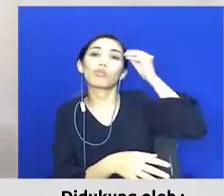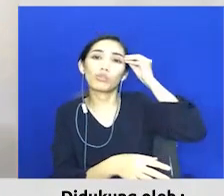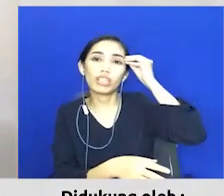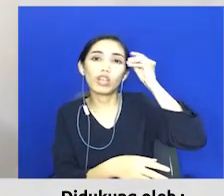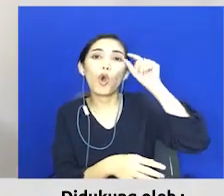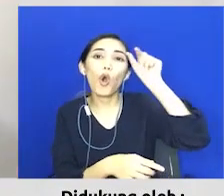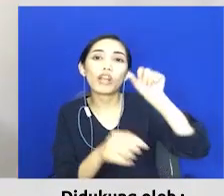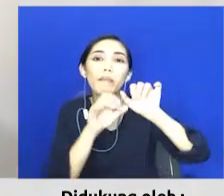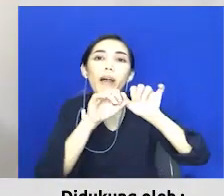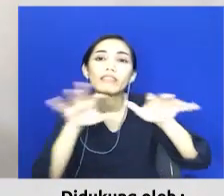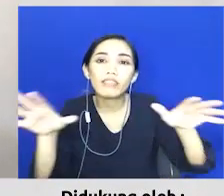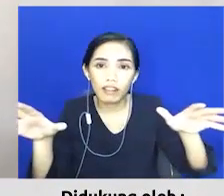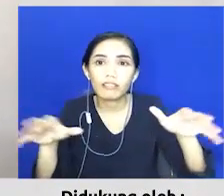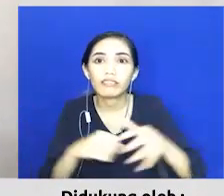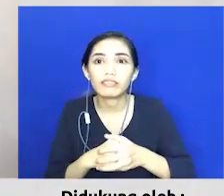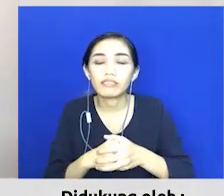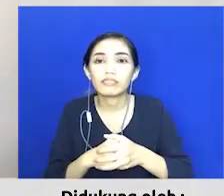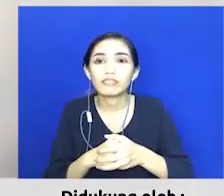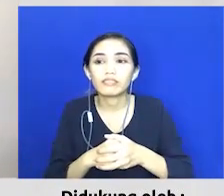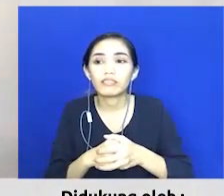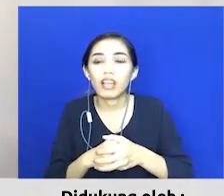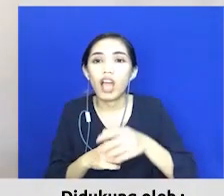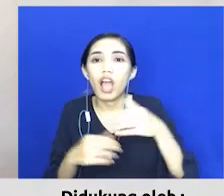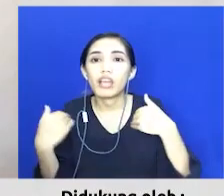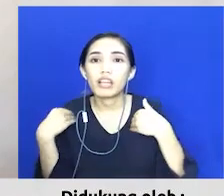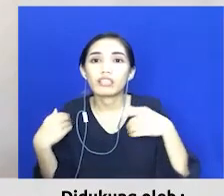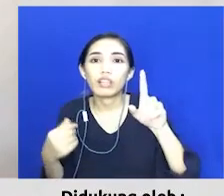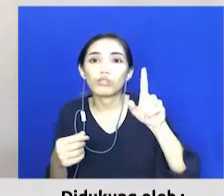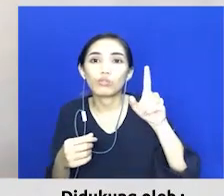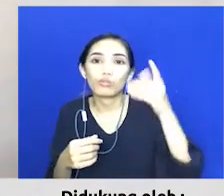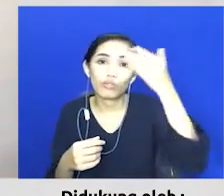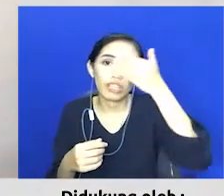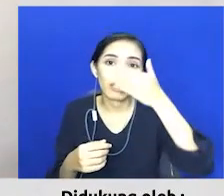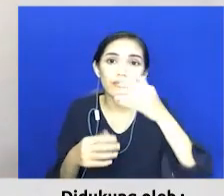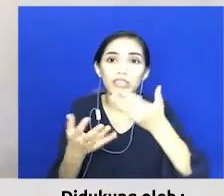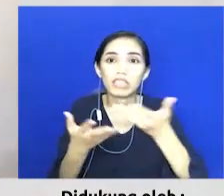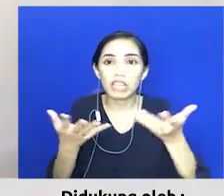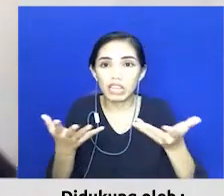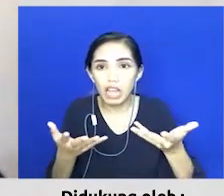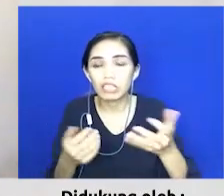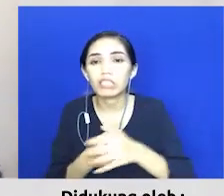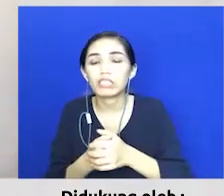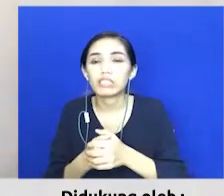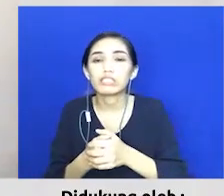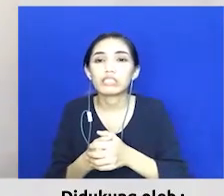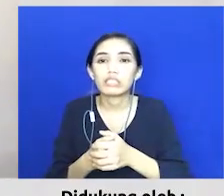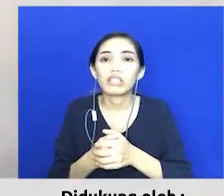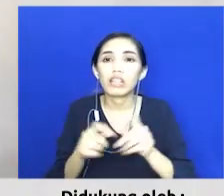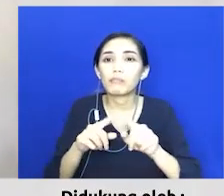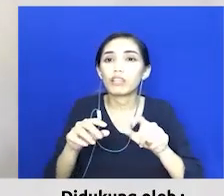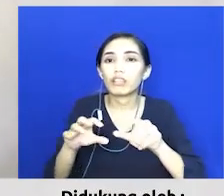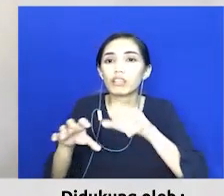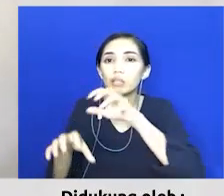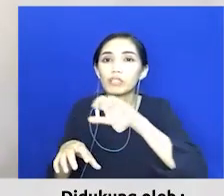tetapi mungkin mempengaruhi orang banyak, ya kan? Kalau ada satu film sederhana